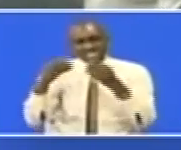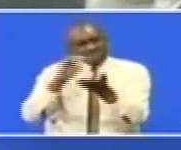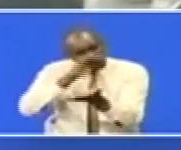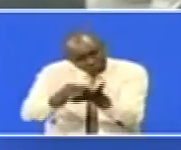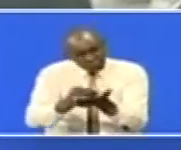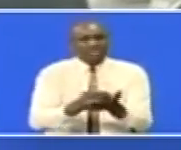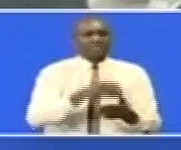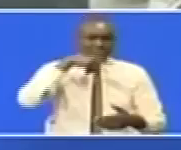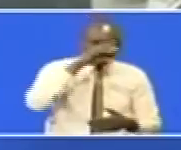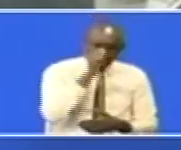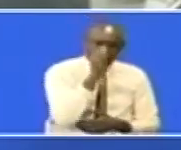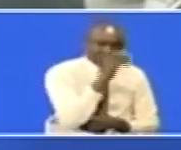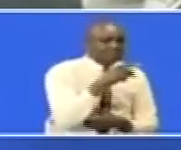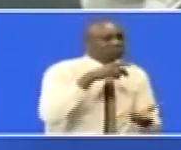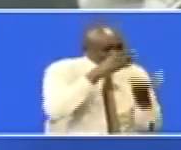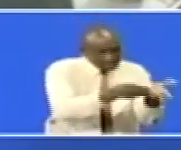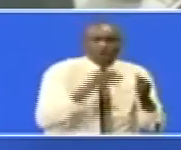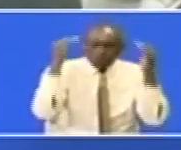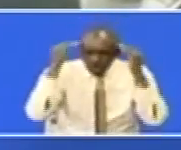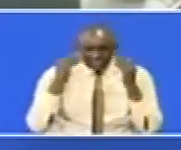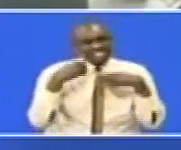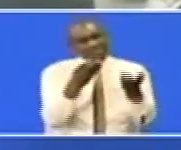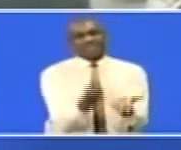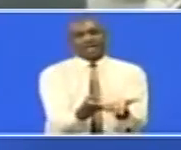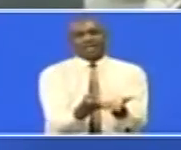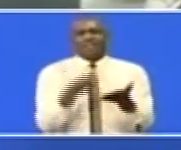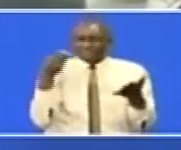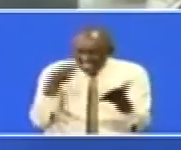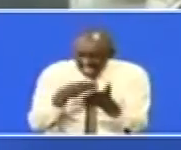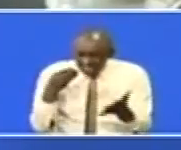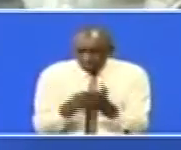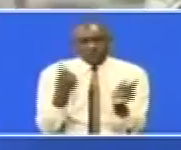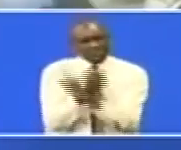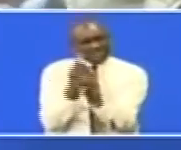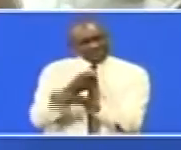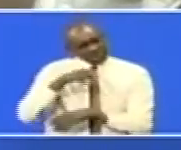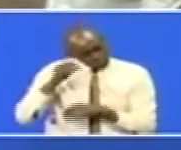the ESCC to our courts. We have revived the Financial Reporting Center.